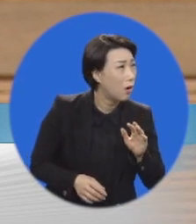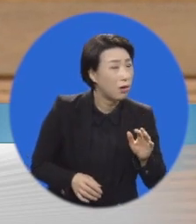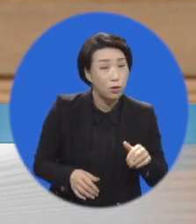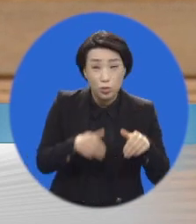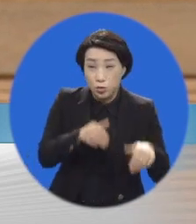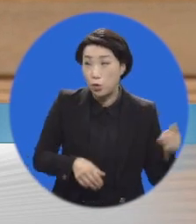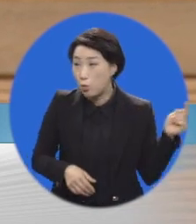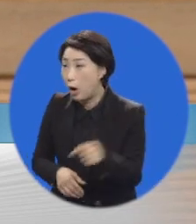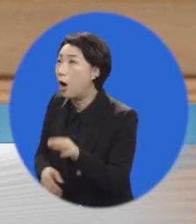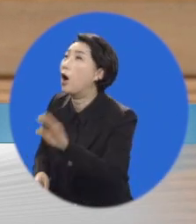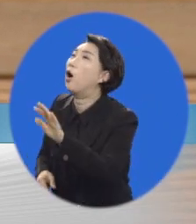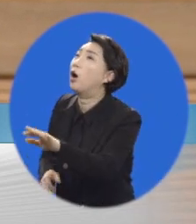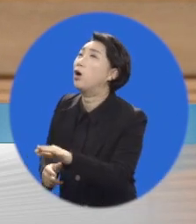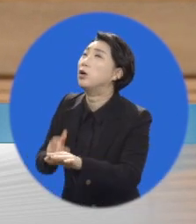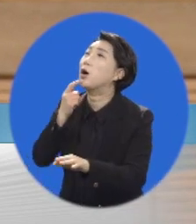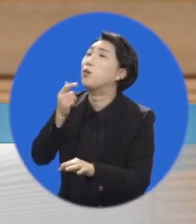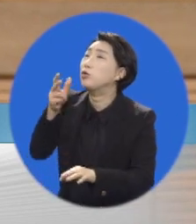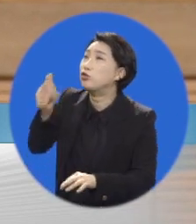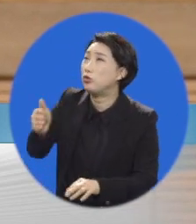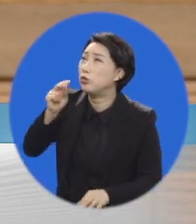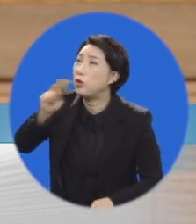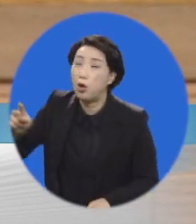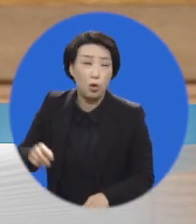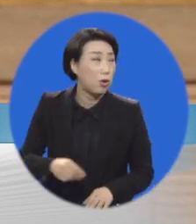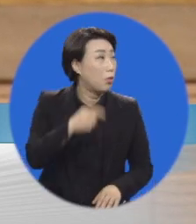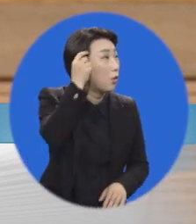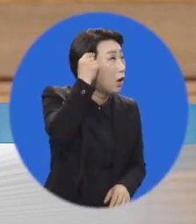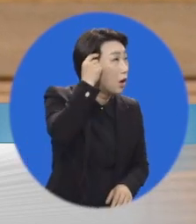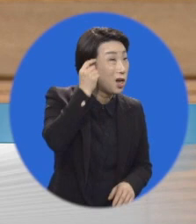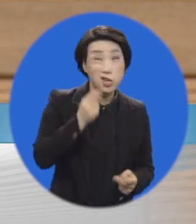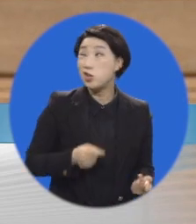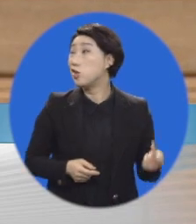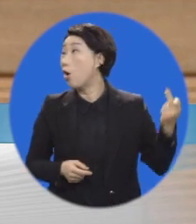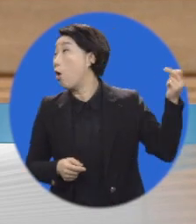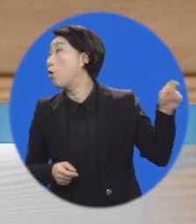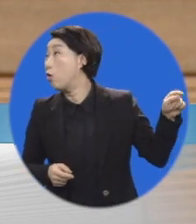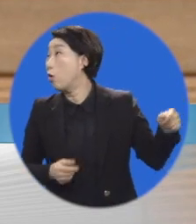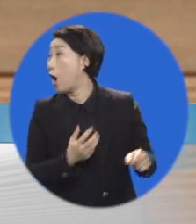주인이요 무슨 소리냐 무슨 소리냐 형에서가